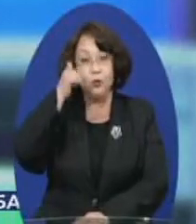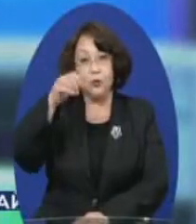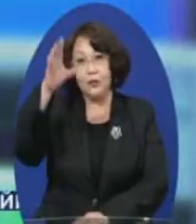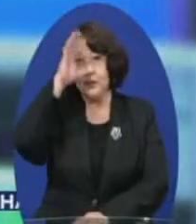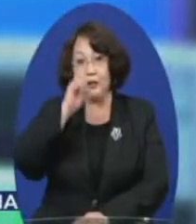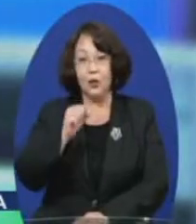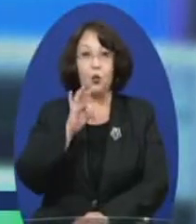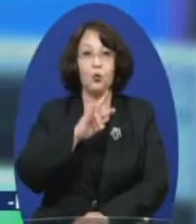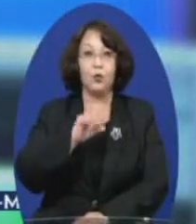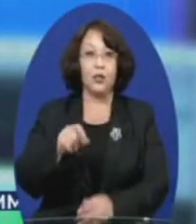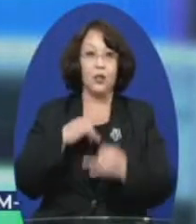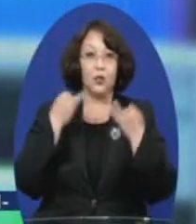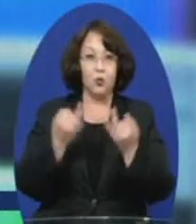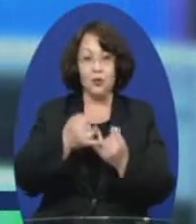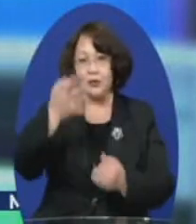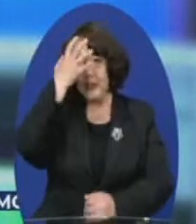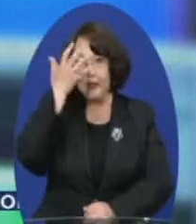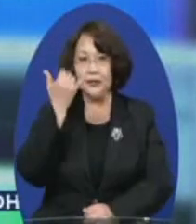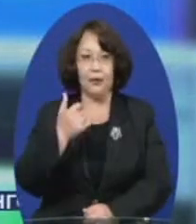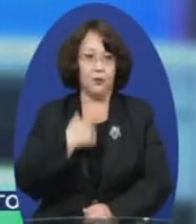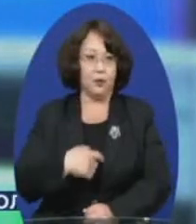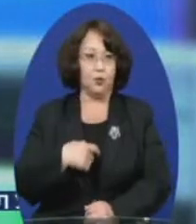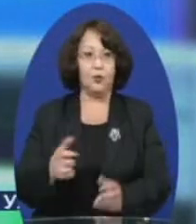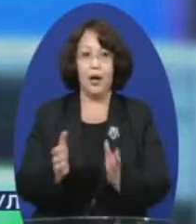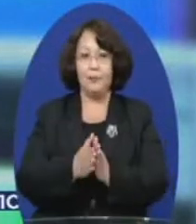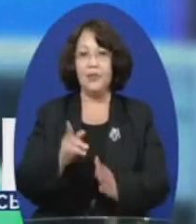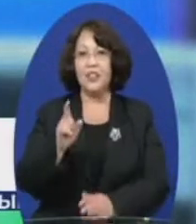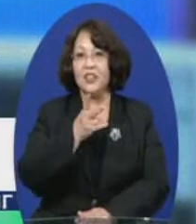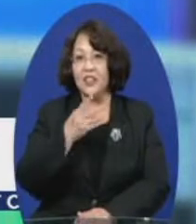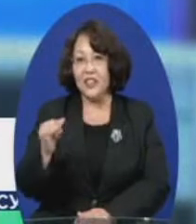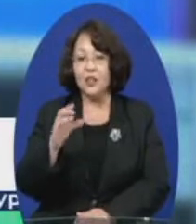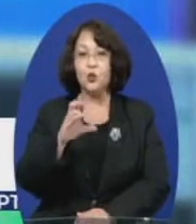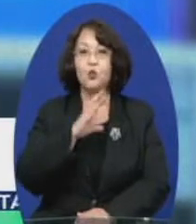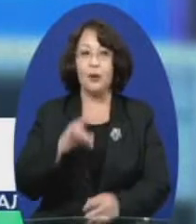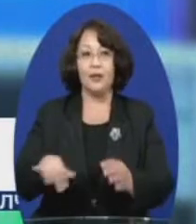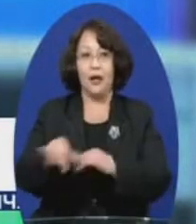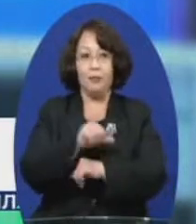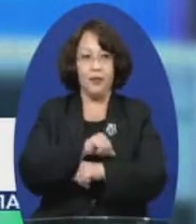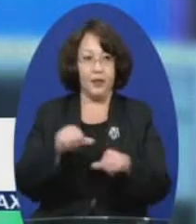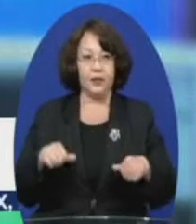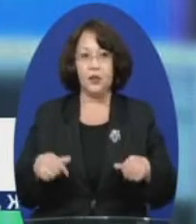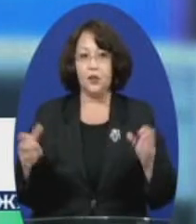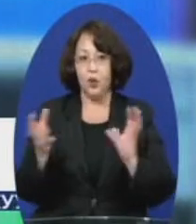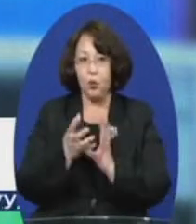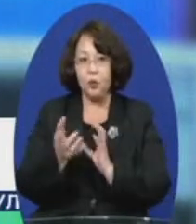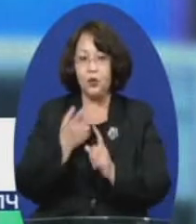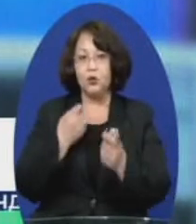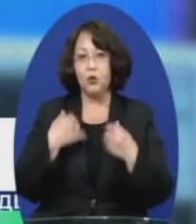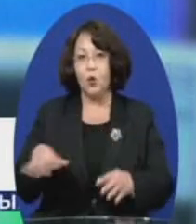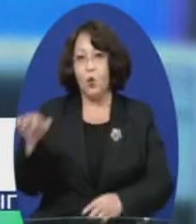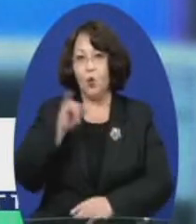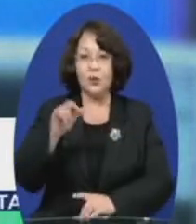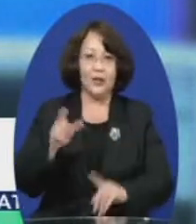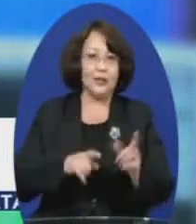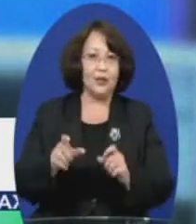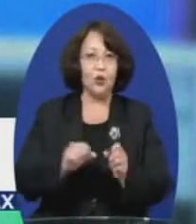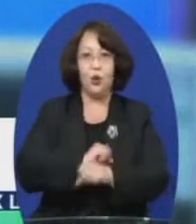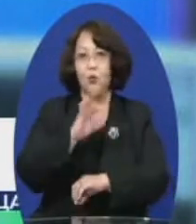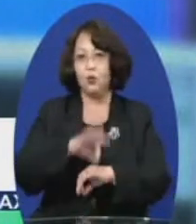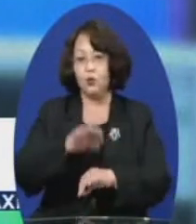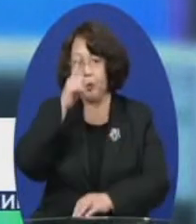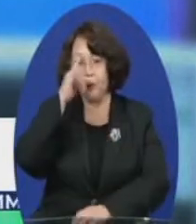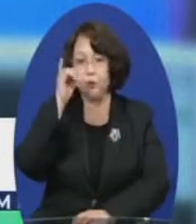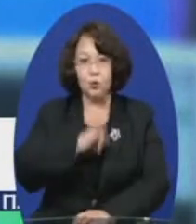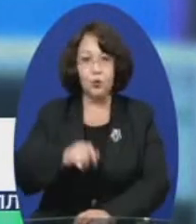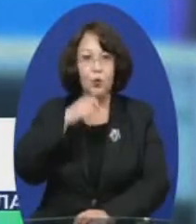Монгол Улсын ерөнхий сайдын үйрд нь улсын хурал засгийн газрын зарим гишүүдийн хамтаар Хинти болон Сүхбаатар аймгийн иргэдтэй уулзсан байна. За манай улсын эдийн засагт сар дахал